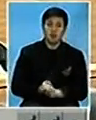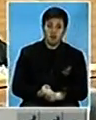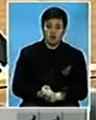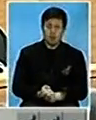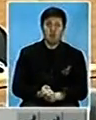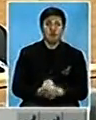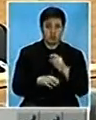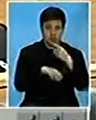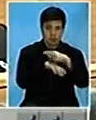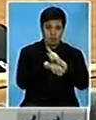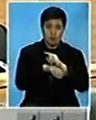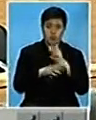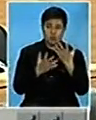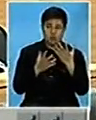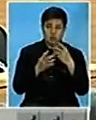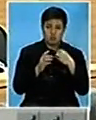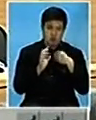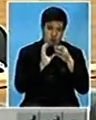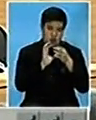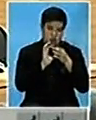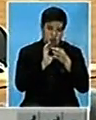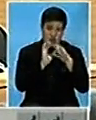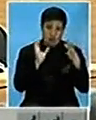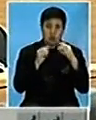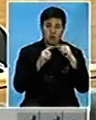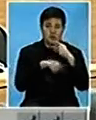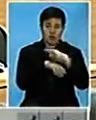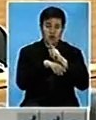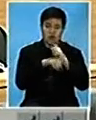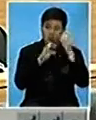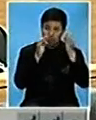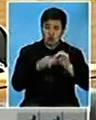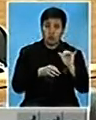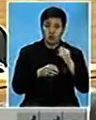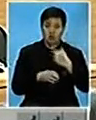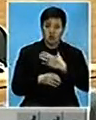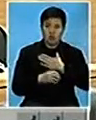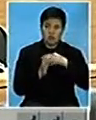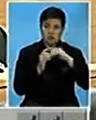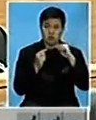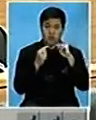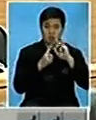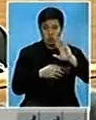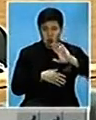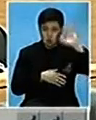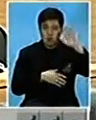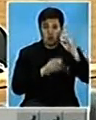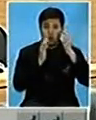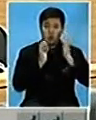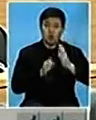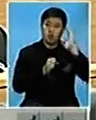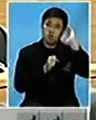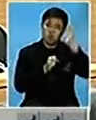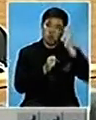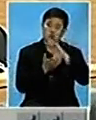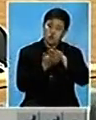ท่านประธานครับเป็นเรื่องที่ไม่ได้เกี่ยวกับที่เมื่อกี้ท่านประธานวินิจฉัยผมเองประท้วงท่านผู้อภิปรายขอประธ